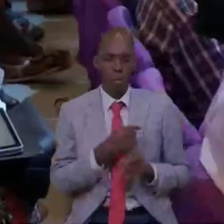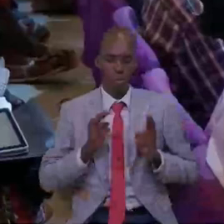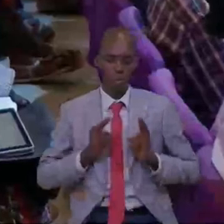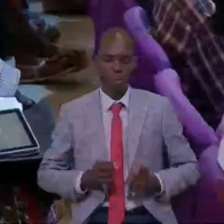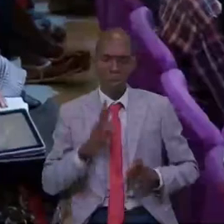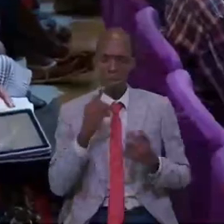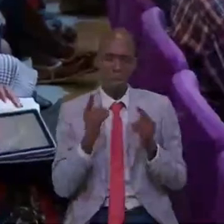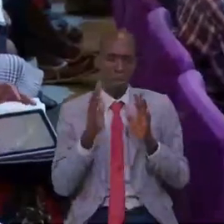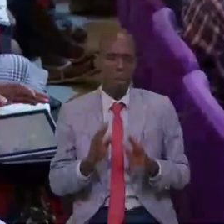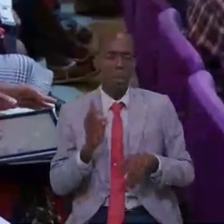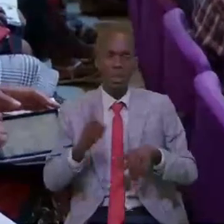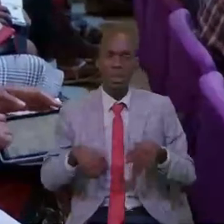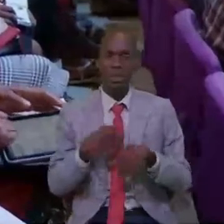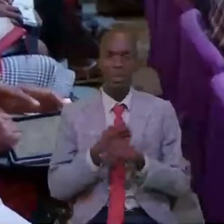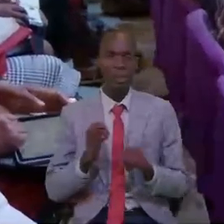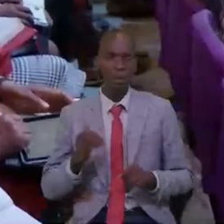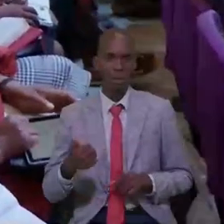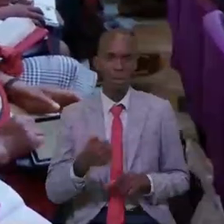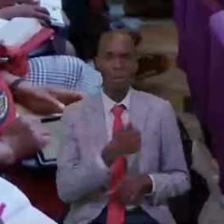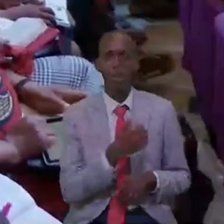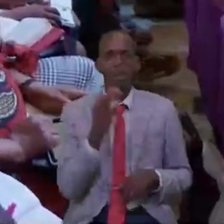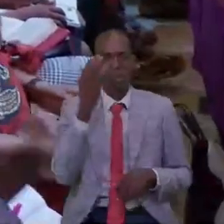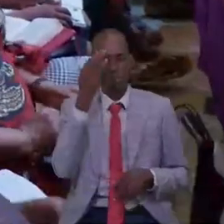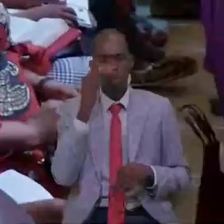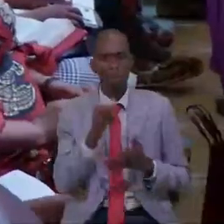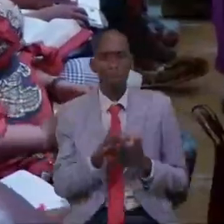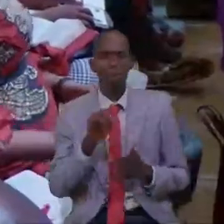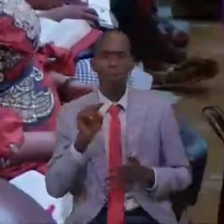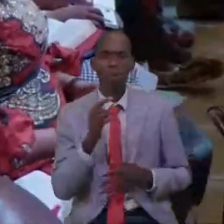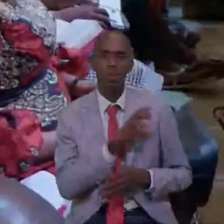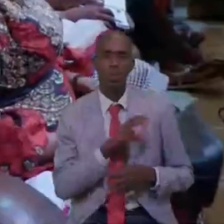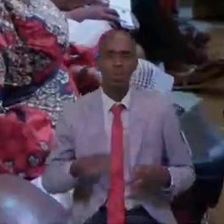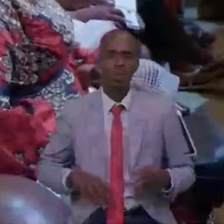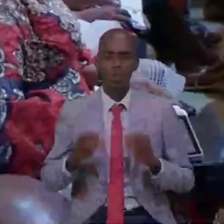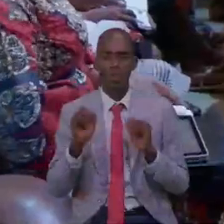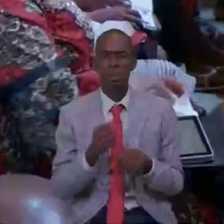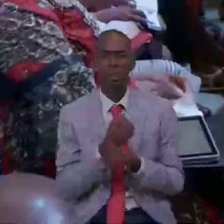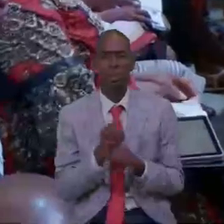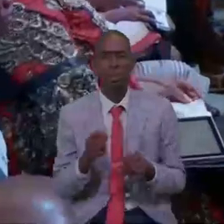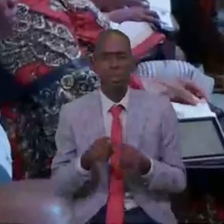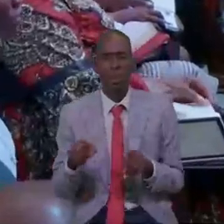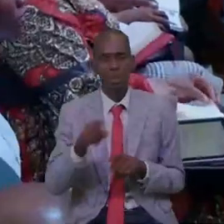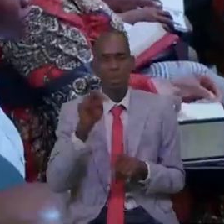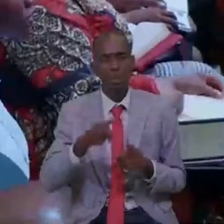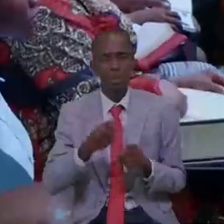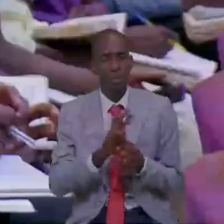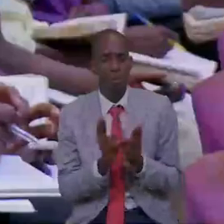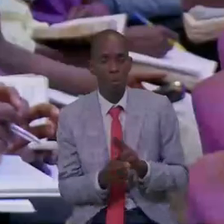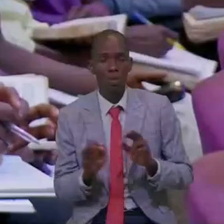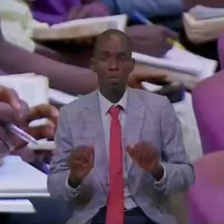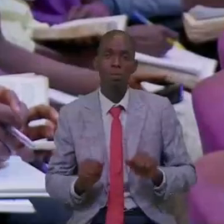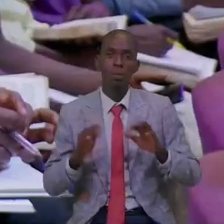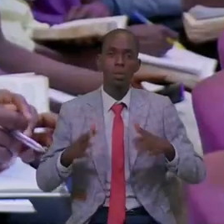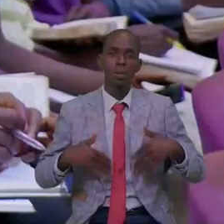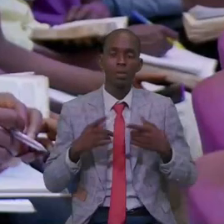des années dans des instituts, voyez, et ils ne peuvent pas se sauver. C'est Christ seul qui peut sauver. Les gens doivent se repentir,